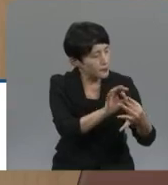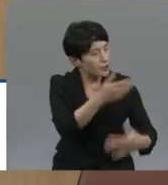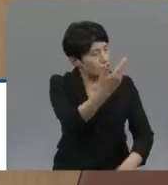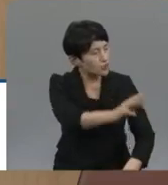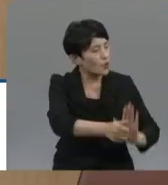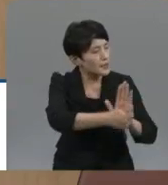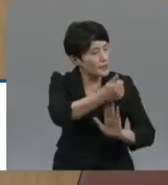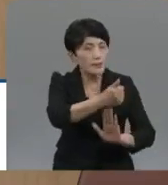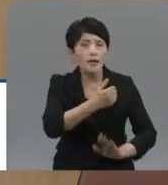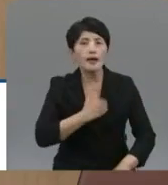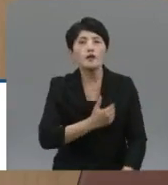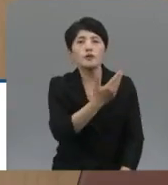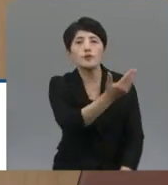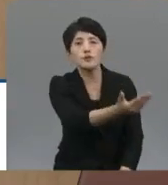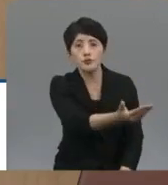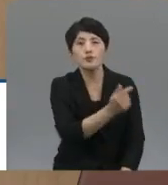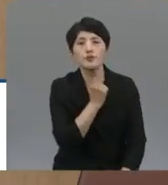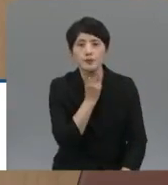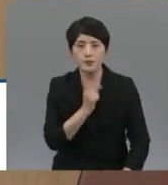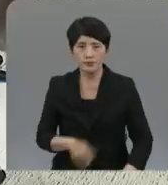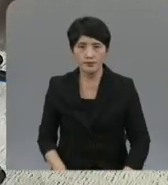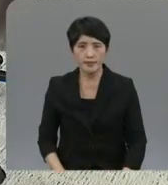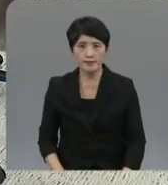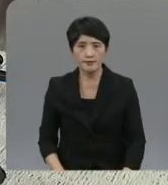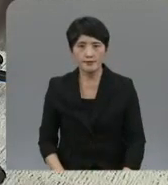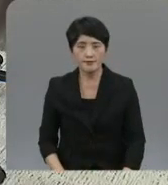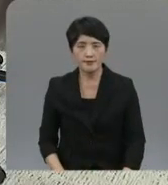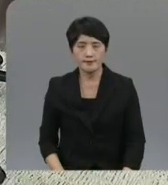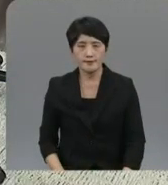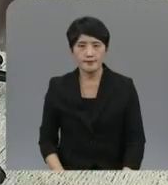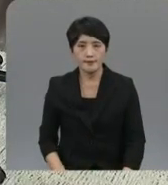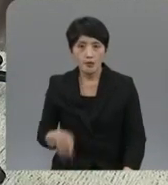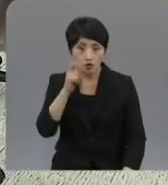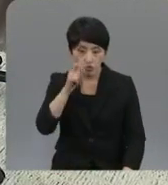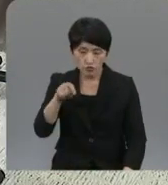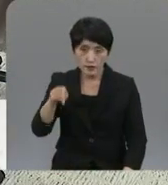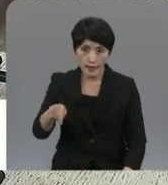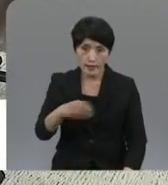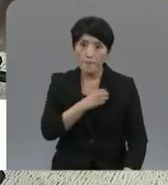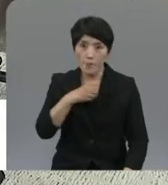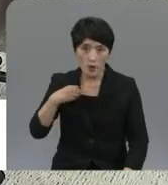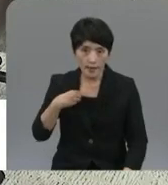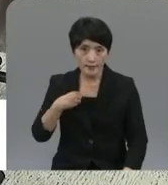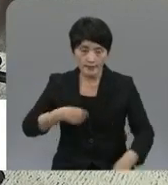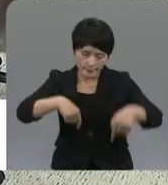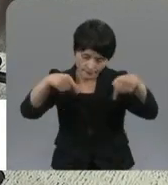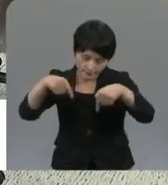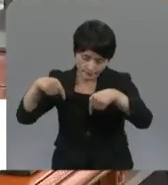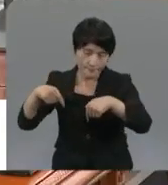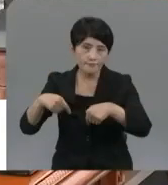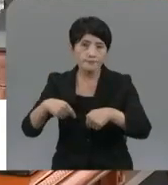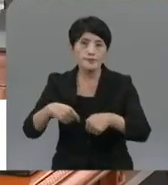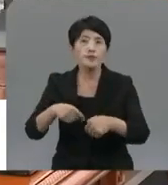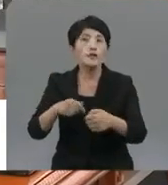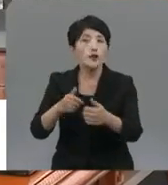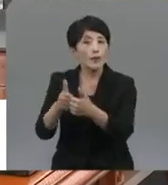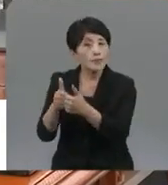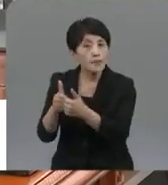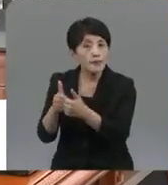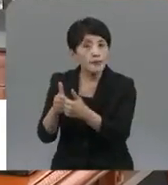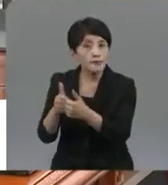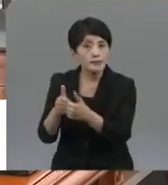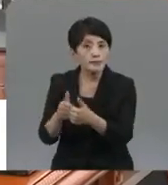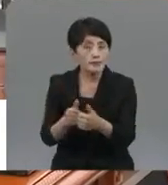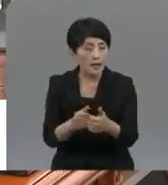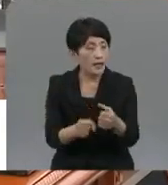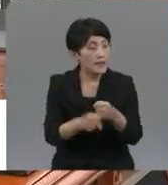đề cao cảnh giác đối phó một cách chủ động với thiên tai sự cố cũng trong cuộc họp Nội các cùng ngày ông Jun đã trình bày về thành